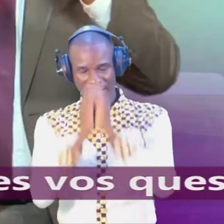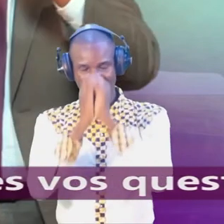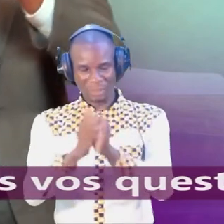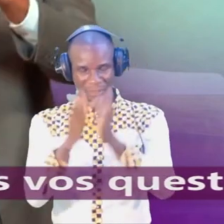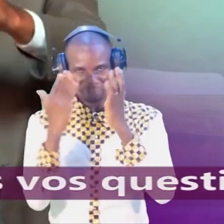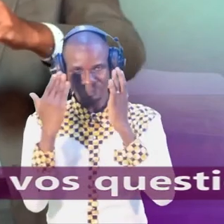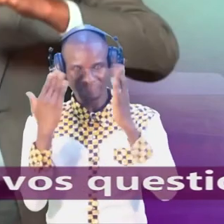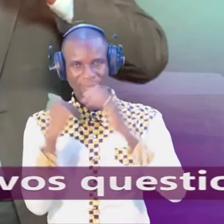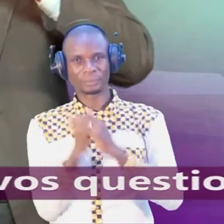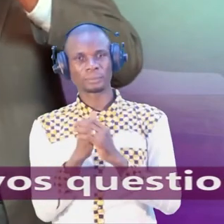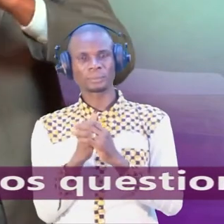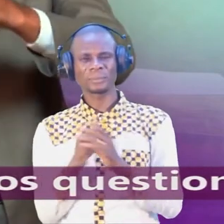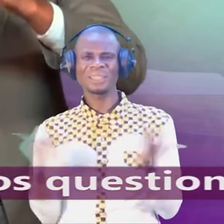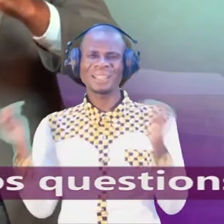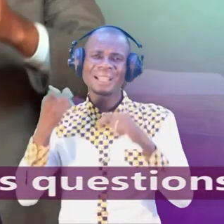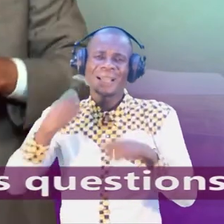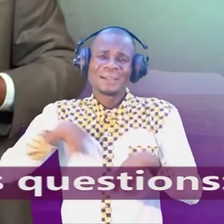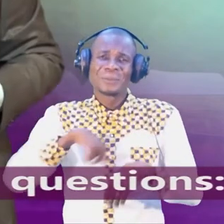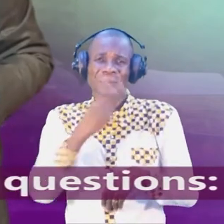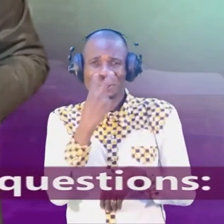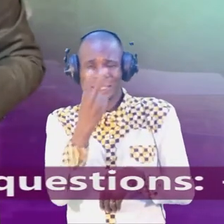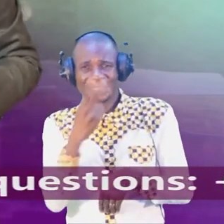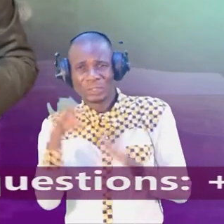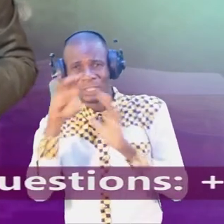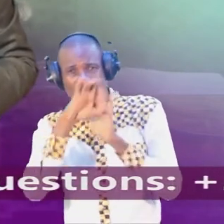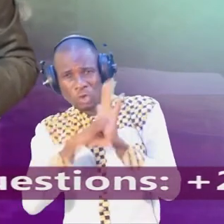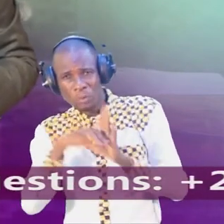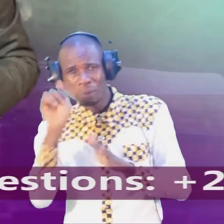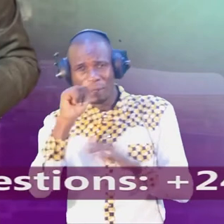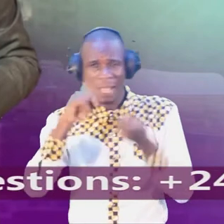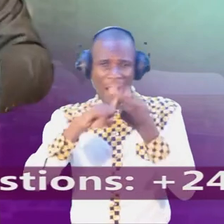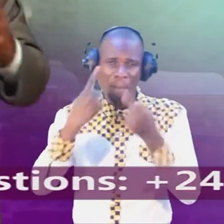saba ili iweze kuwa siku ya starehe na ibada.